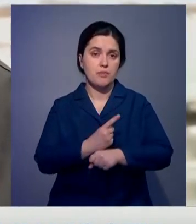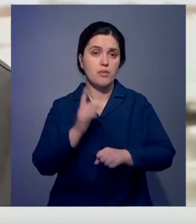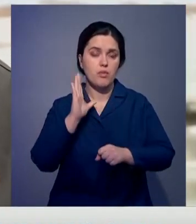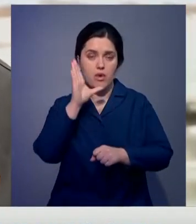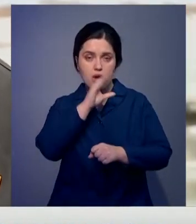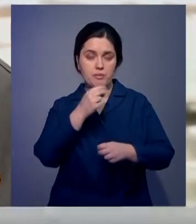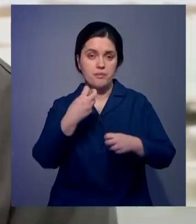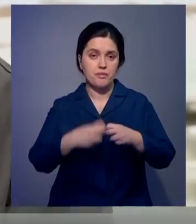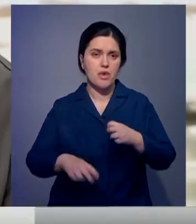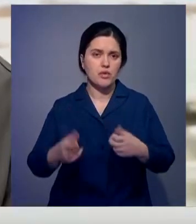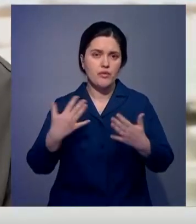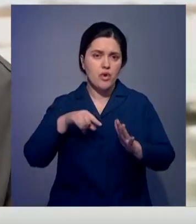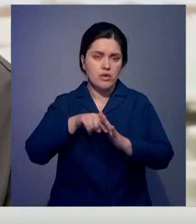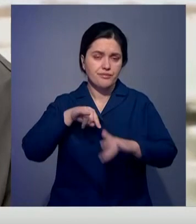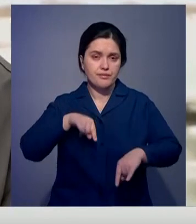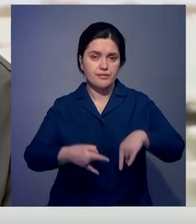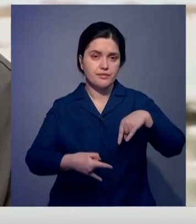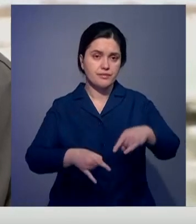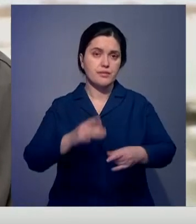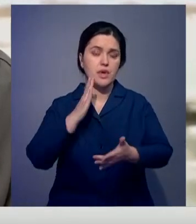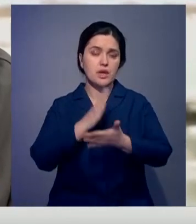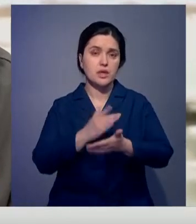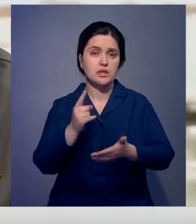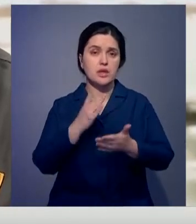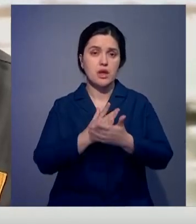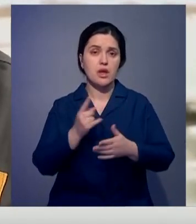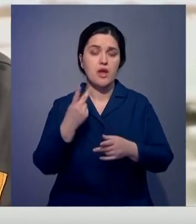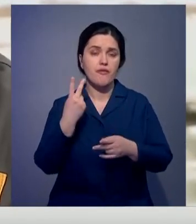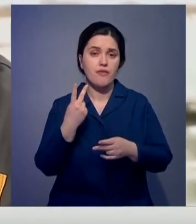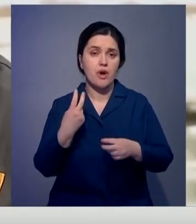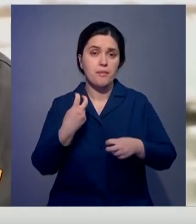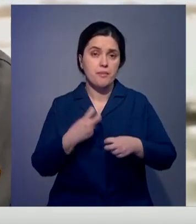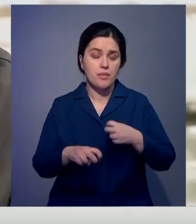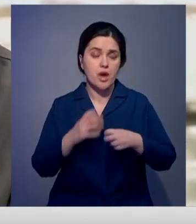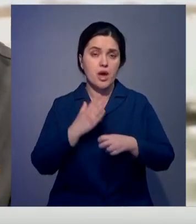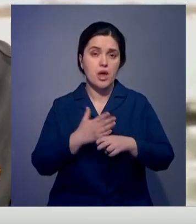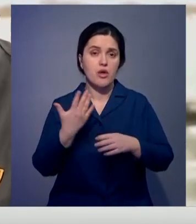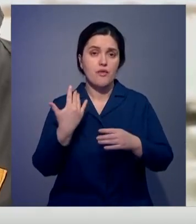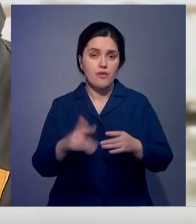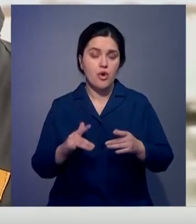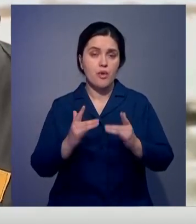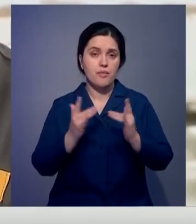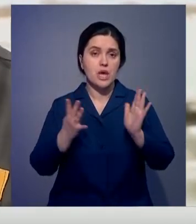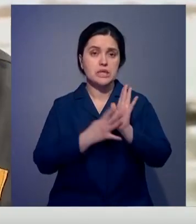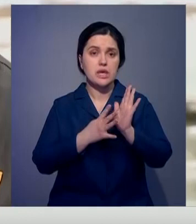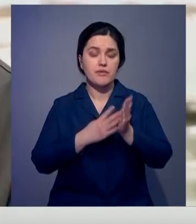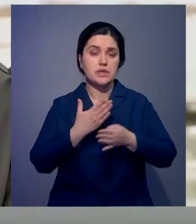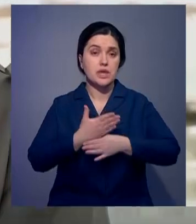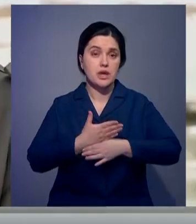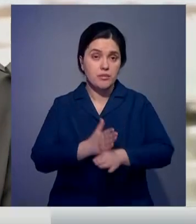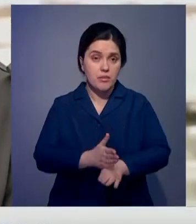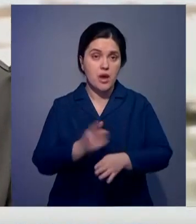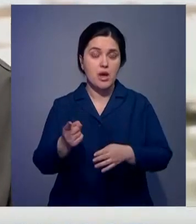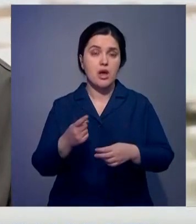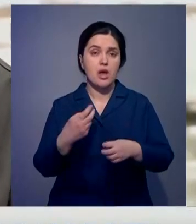Конструкции и сооружения сгнили. Из 22 пролетных лодок 2 пришли в негодность, 8 изношены, 9 деформированы. После